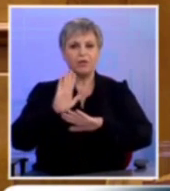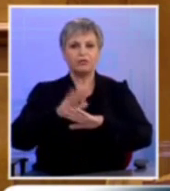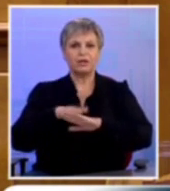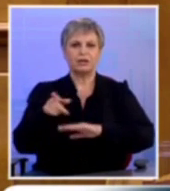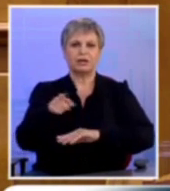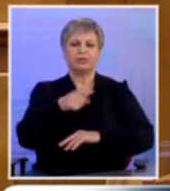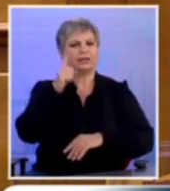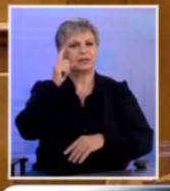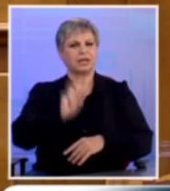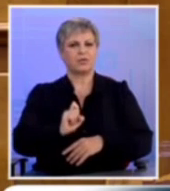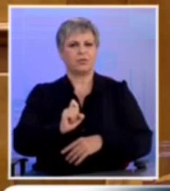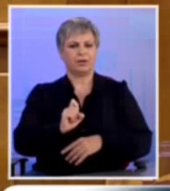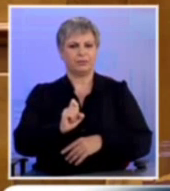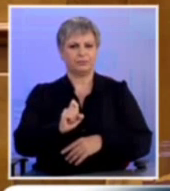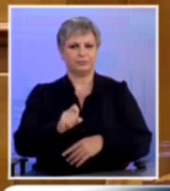Κυρίες και κύριοι συνάδελφοι,